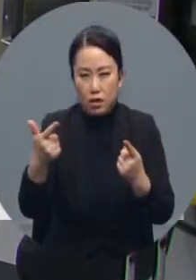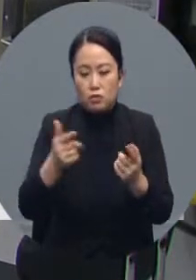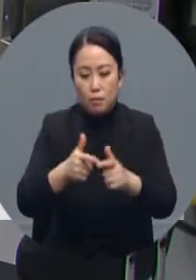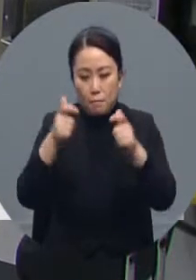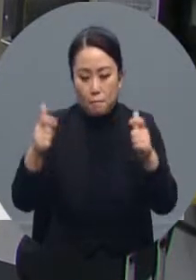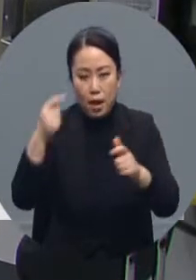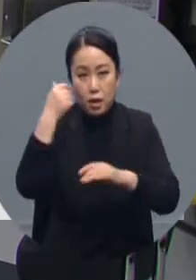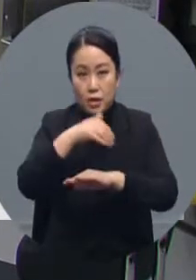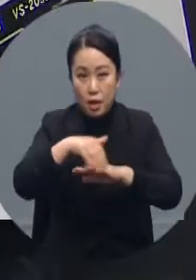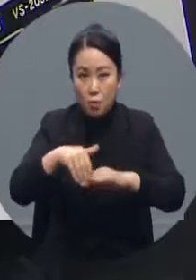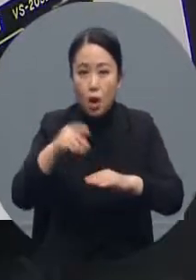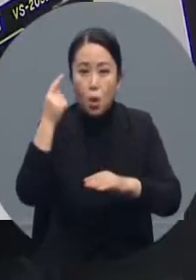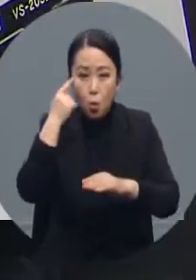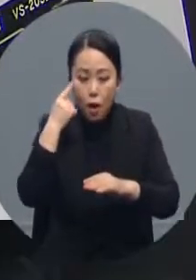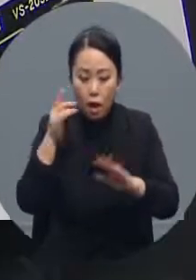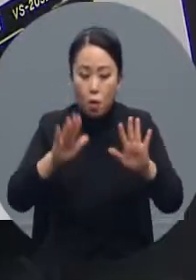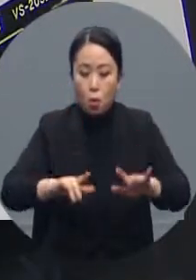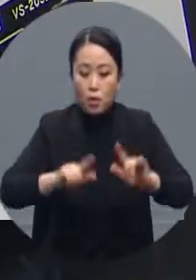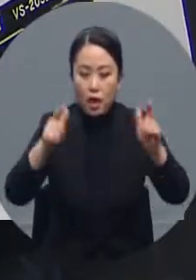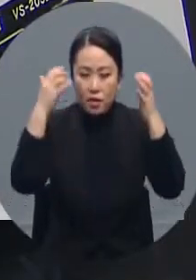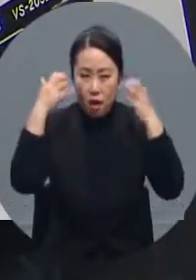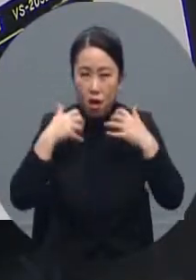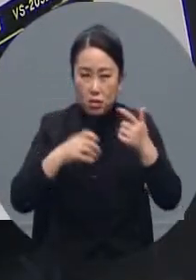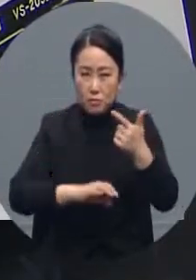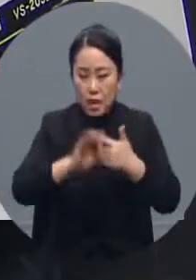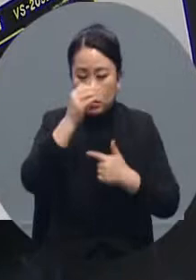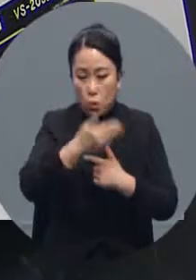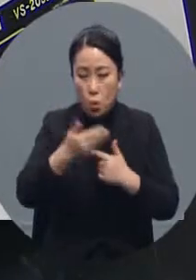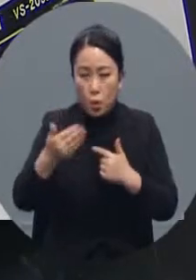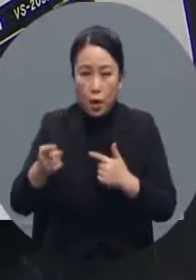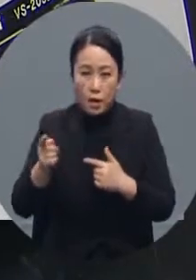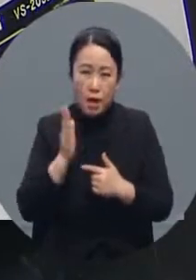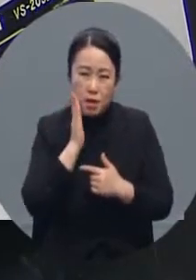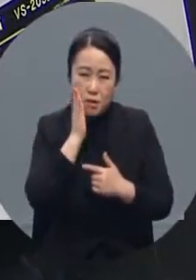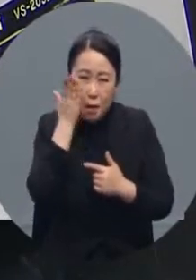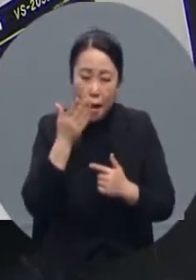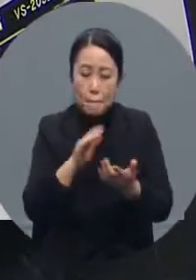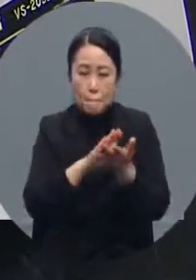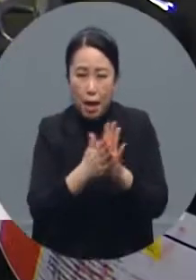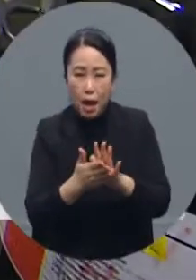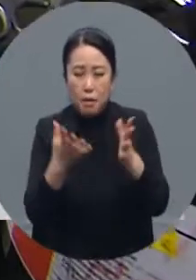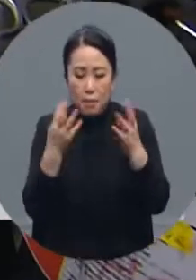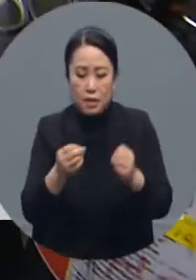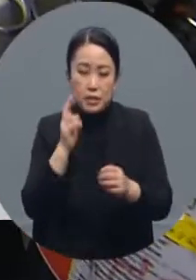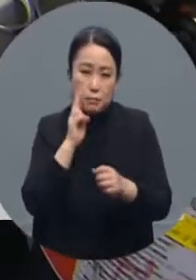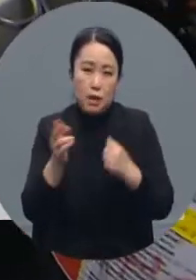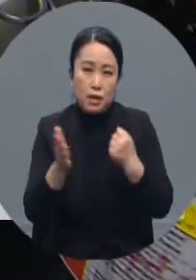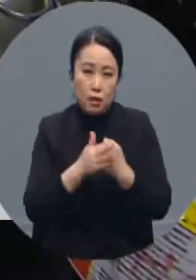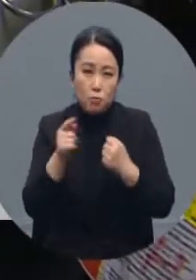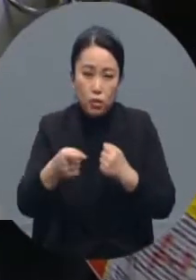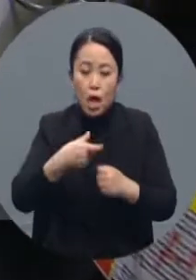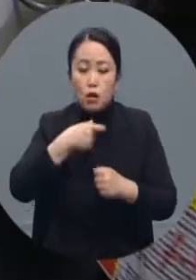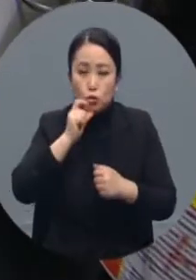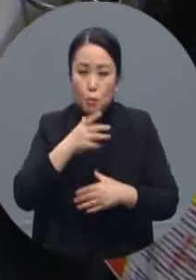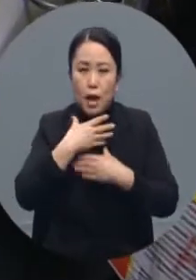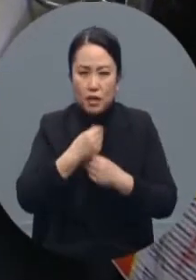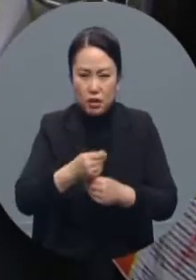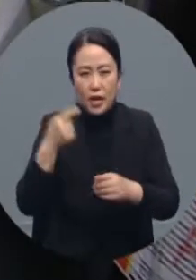예정입니다이는 올 여름 납동강에 녹조가 대량으로 발생하면서 수돗물 안전성 강화에 대한 필요성이 높아졌기